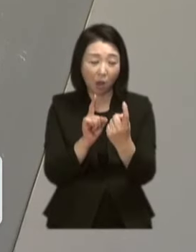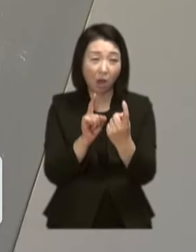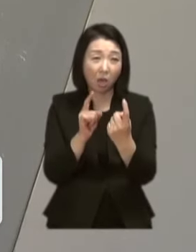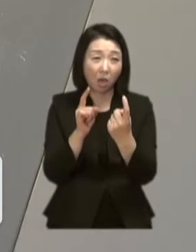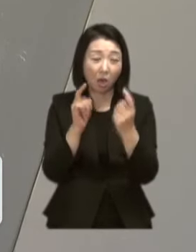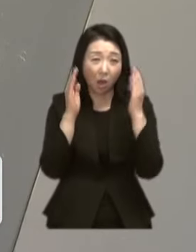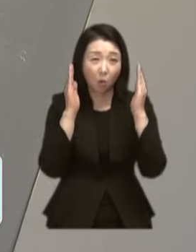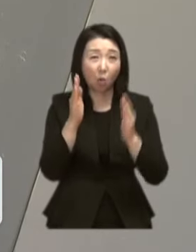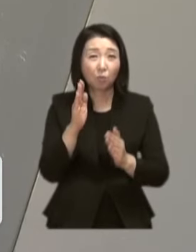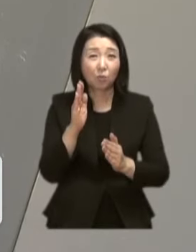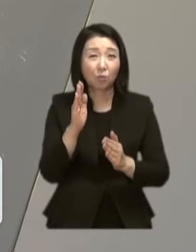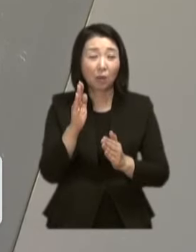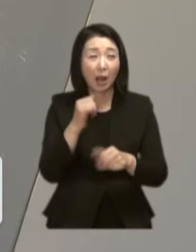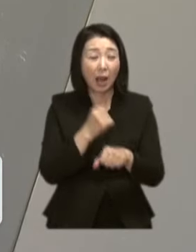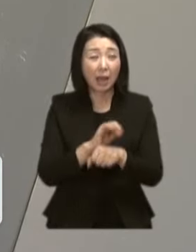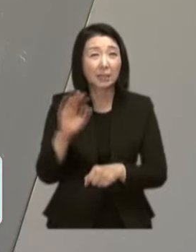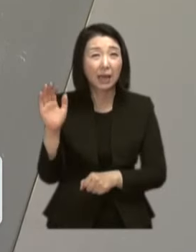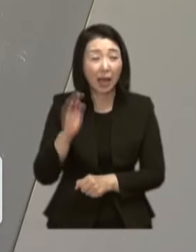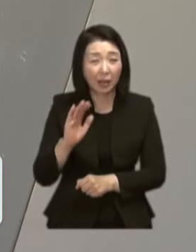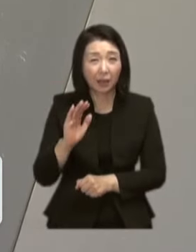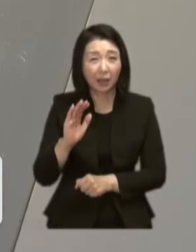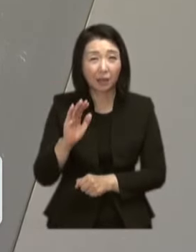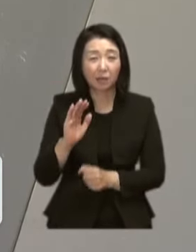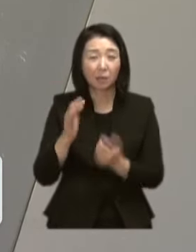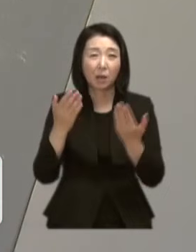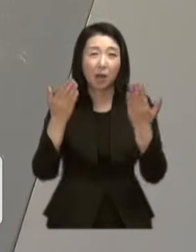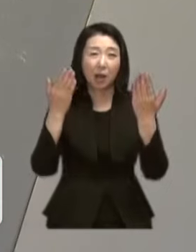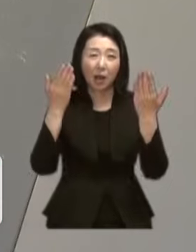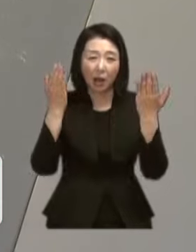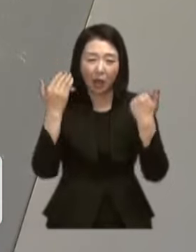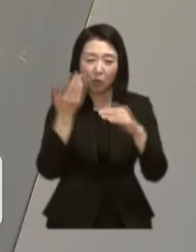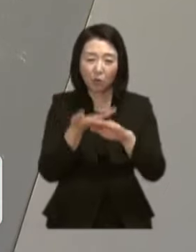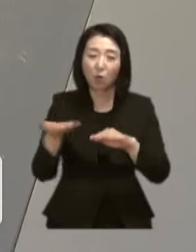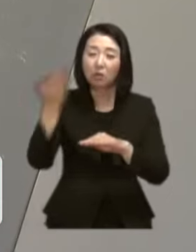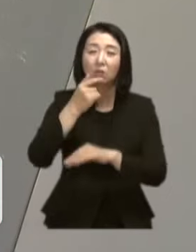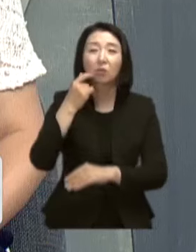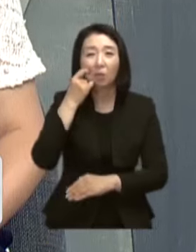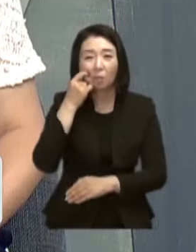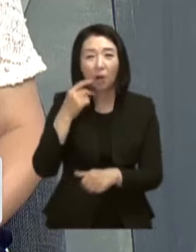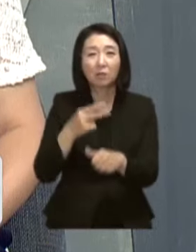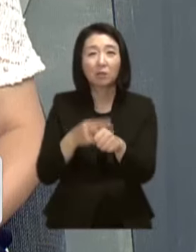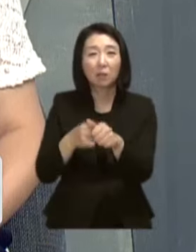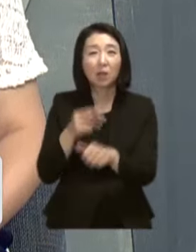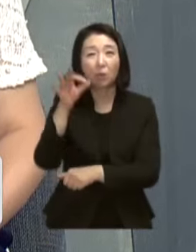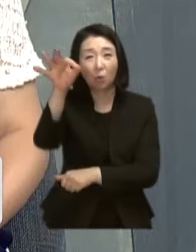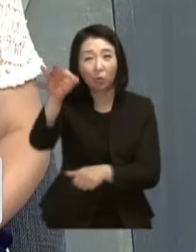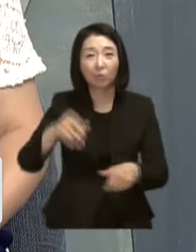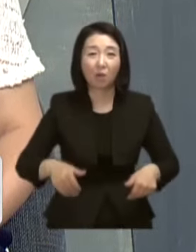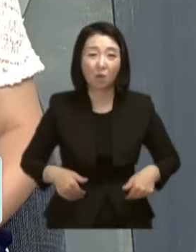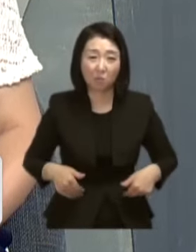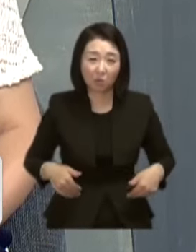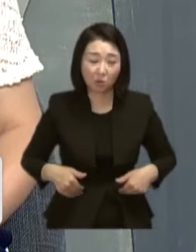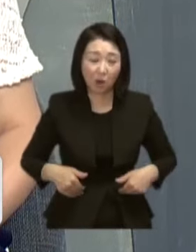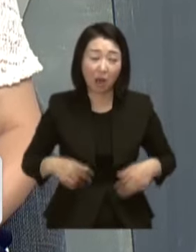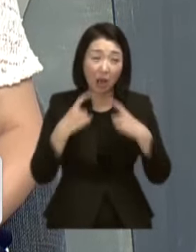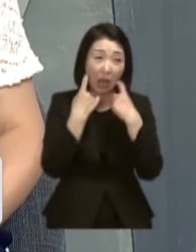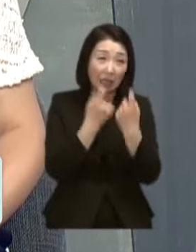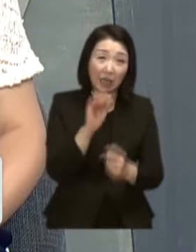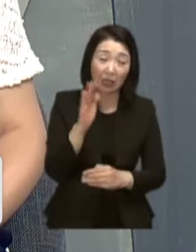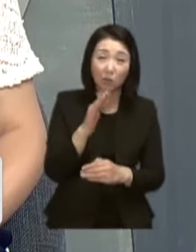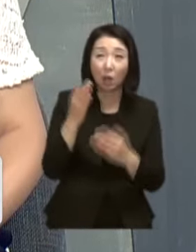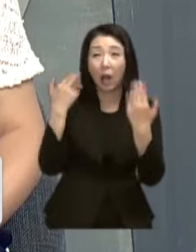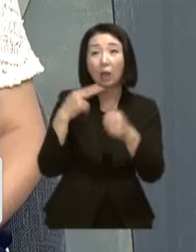진급을. 그래서 그거를 필수로 학교에서 선생님한테 돈을 내고 이제 해야 되는데 학교 선생님에게 네네. 밖에 나와서 하는 네네. 게 아니라